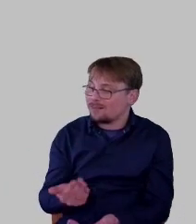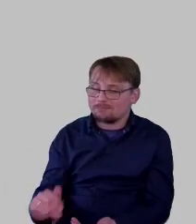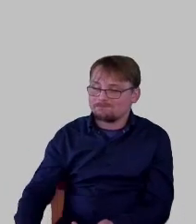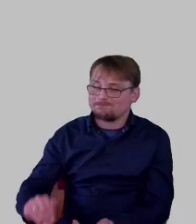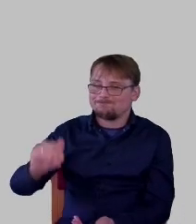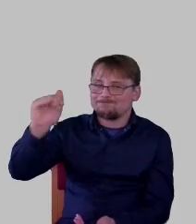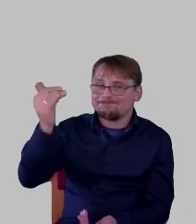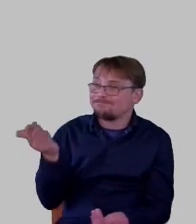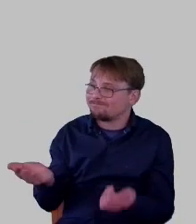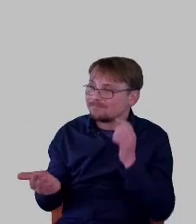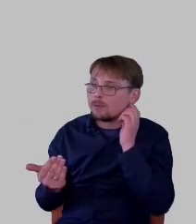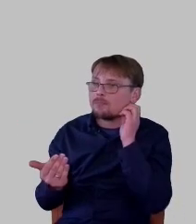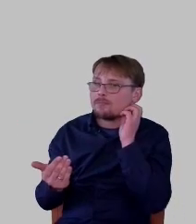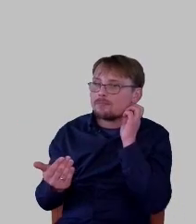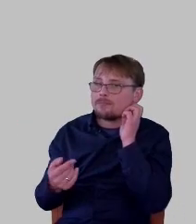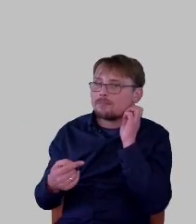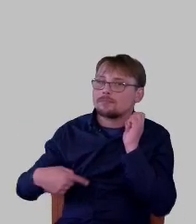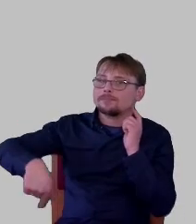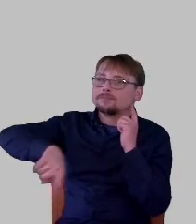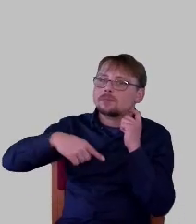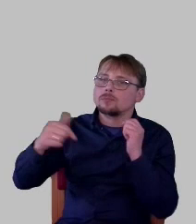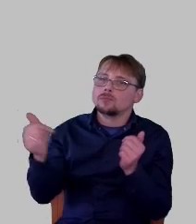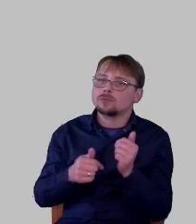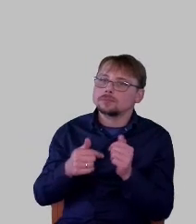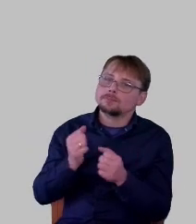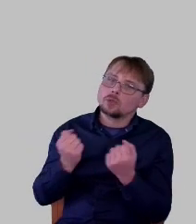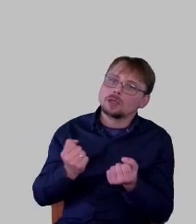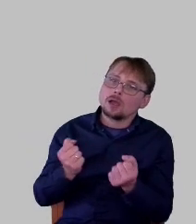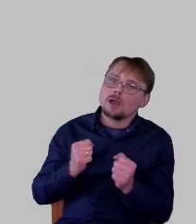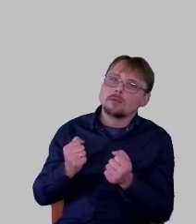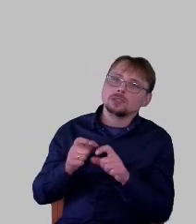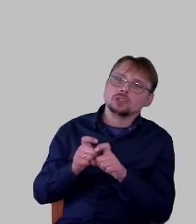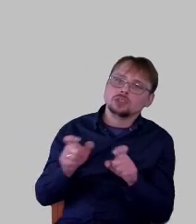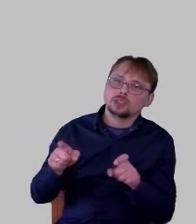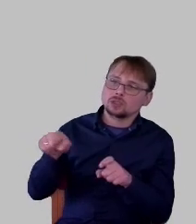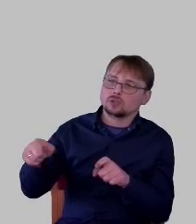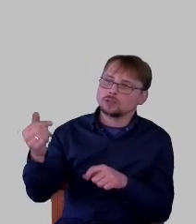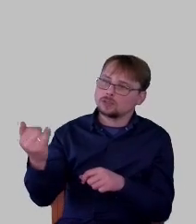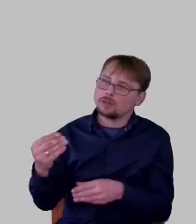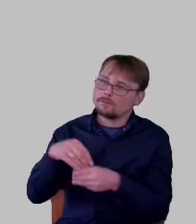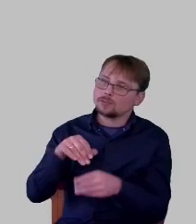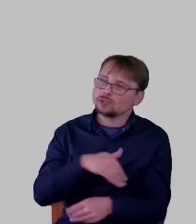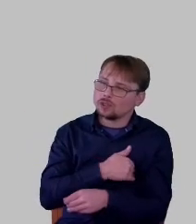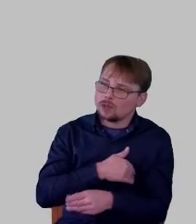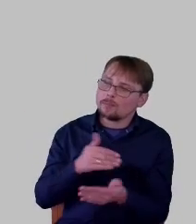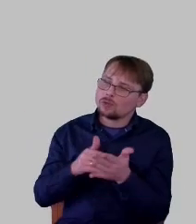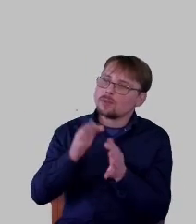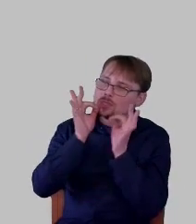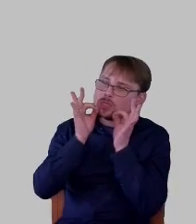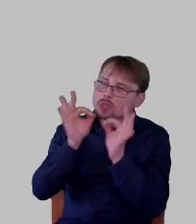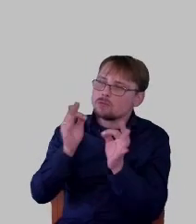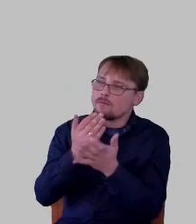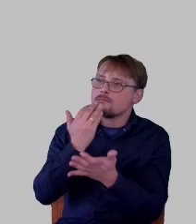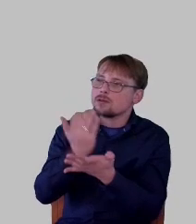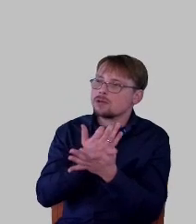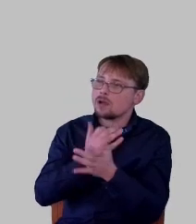ten czas, jaki spędza w systemie oświaty, został wykorzystany jak najbardziej efektywnie po to, żeby